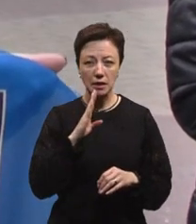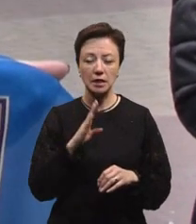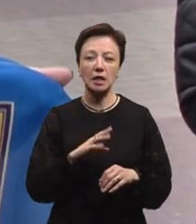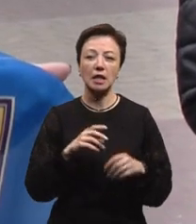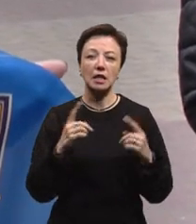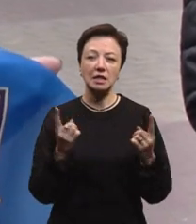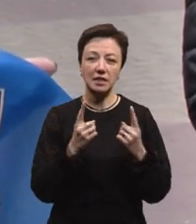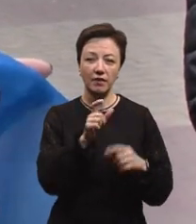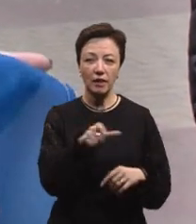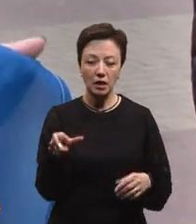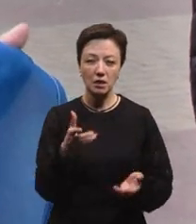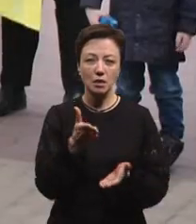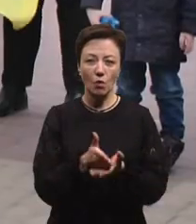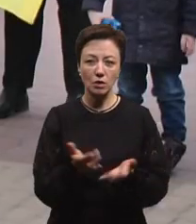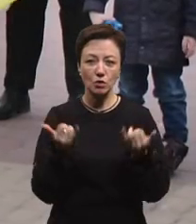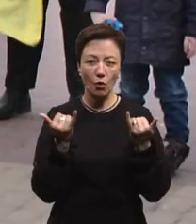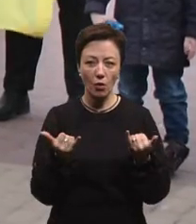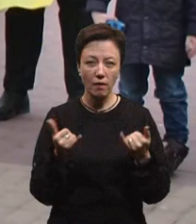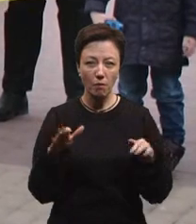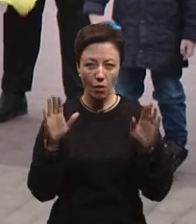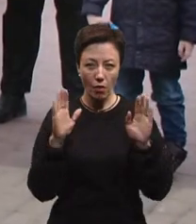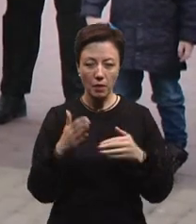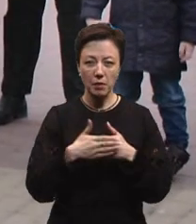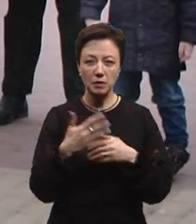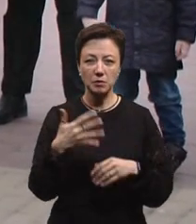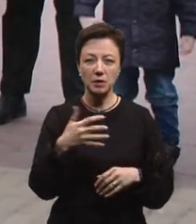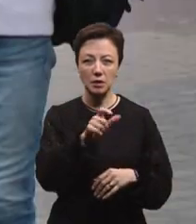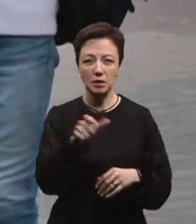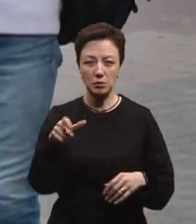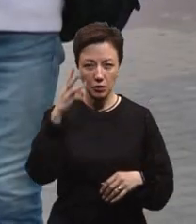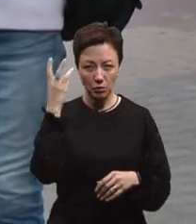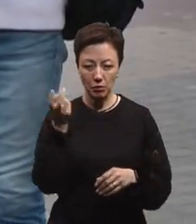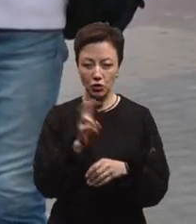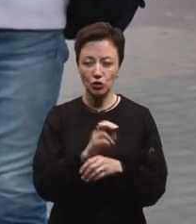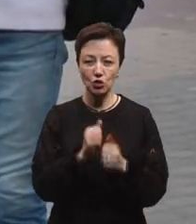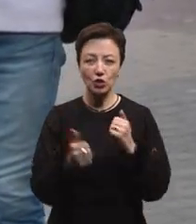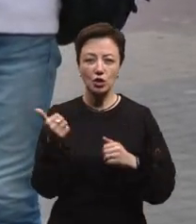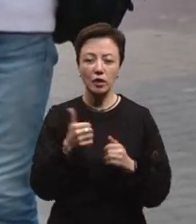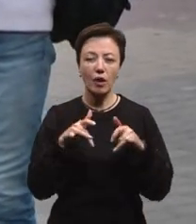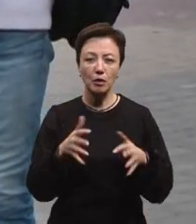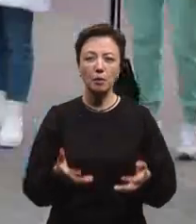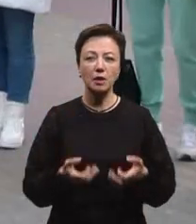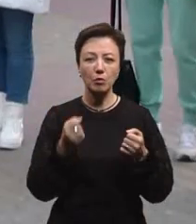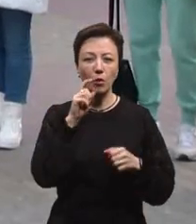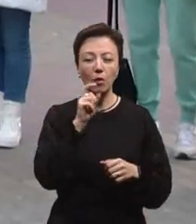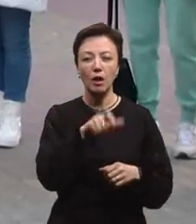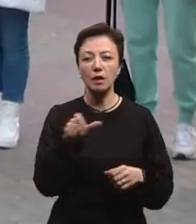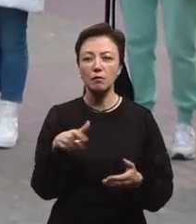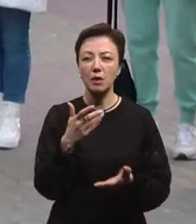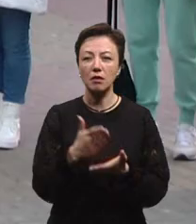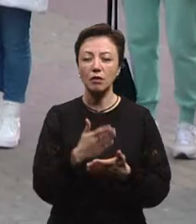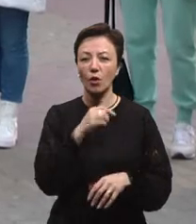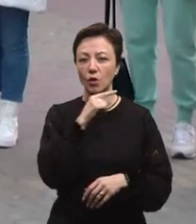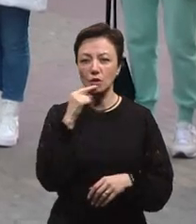цивільних знаходяться сьогодні полоні близько півсотні хмельничан прийшли на щотижневу акцію підтримки українців які перебувають